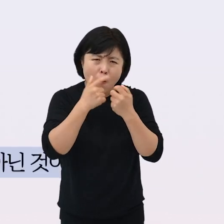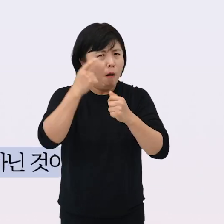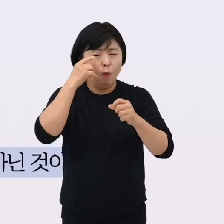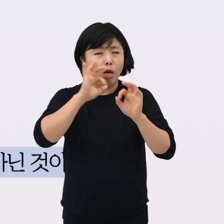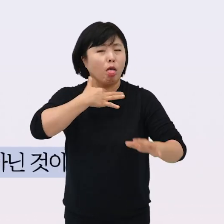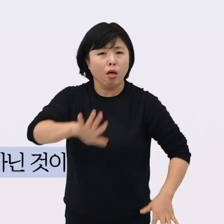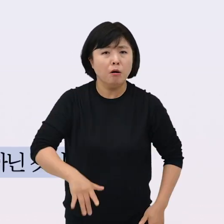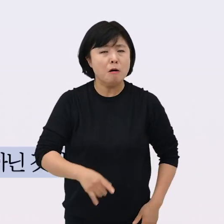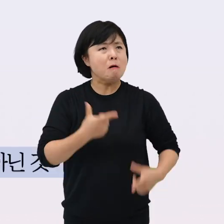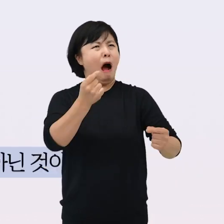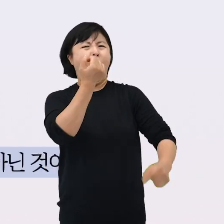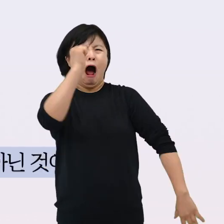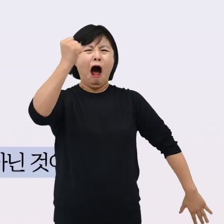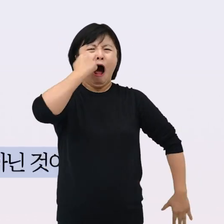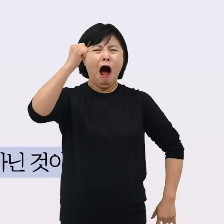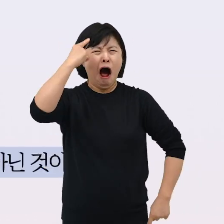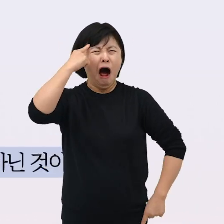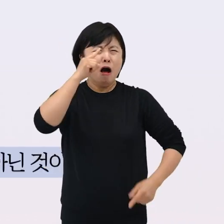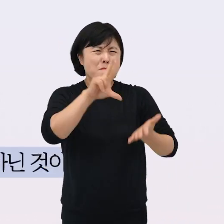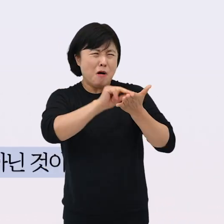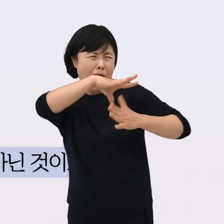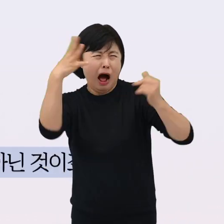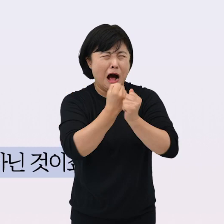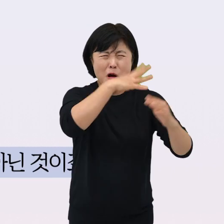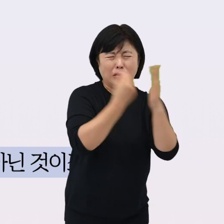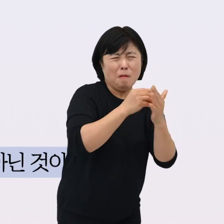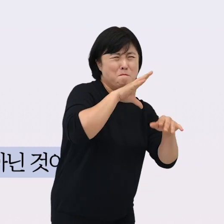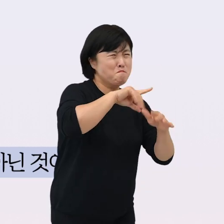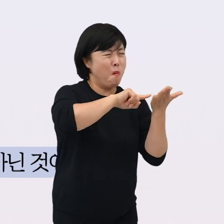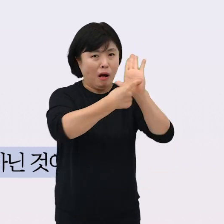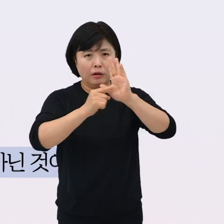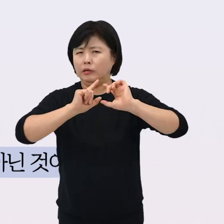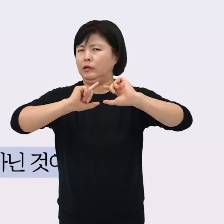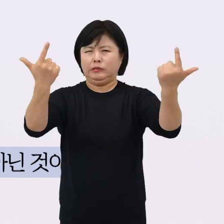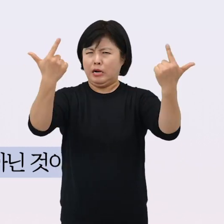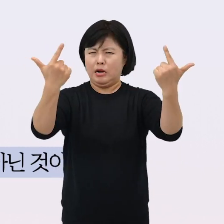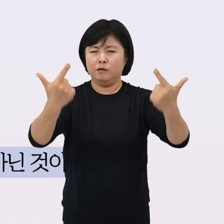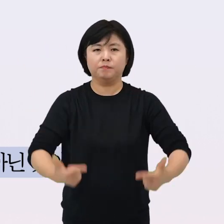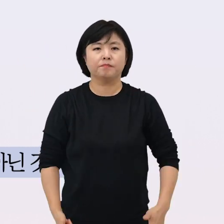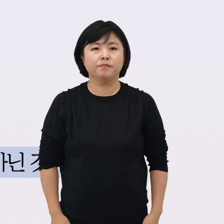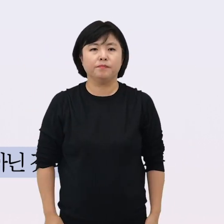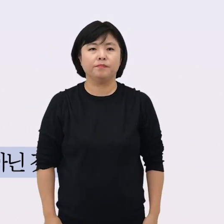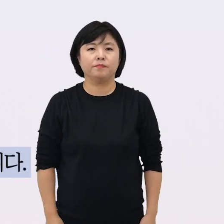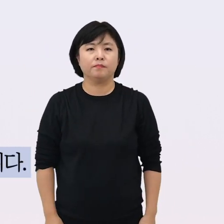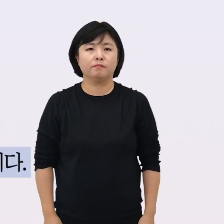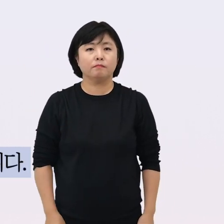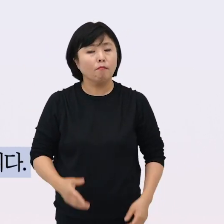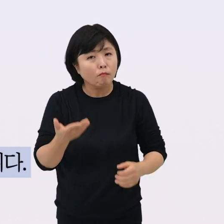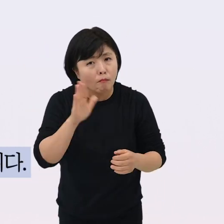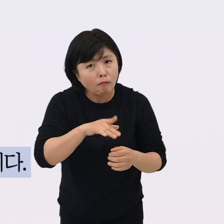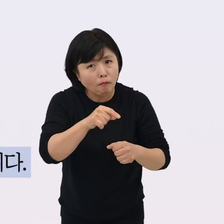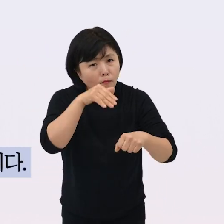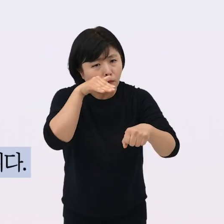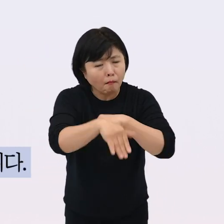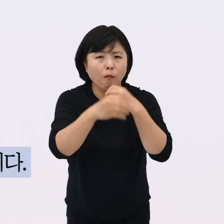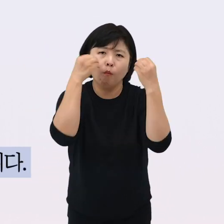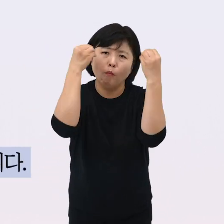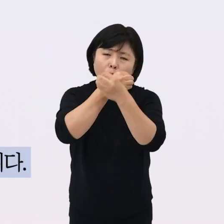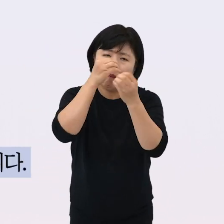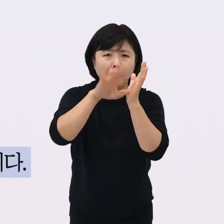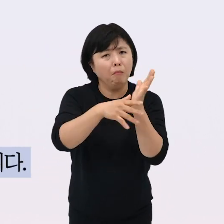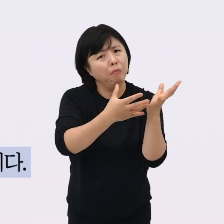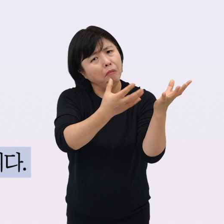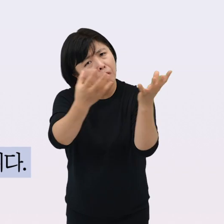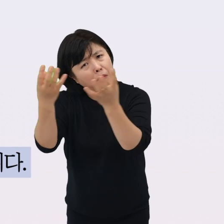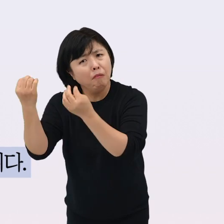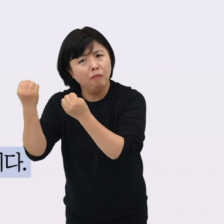않고 이미 얻은 확신을 현학적으로 수사적으로 포장하는 것도 아닌 것이죠. 근데 이제 그런 식으로